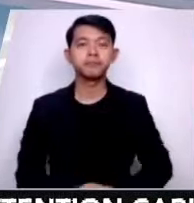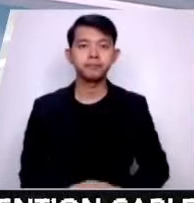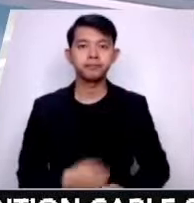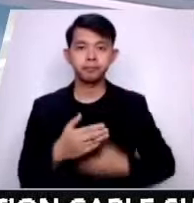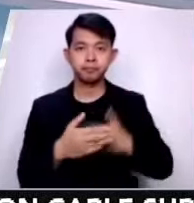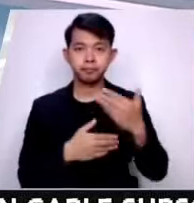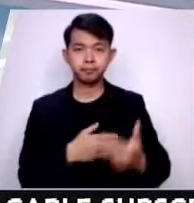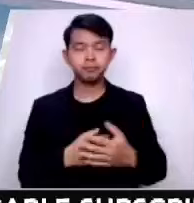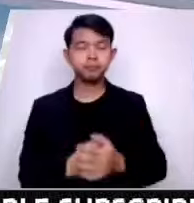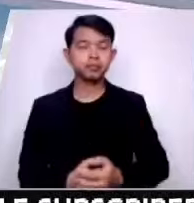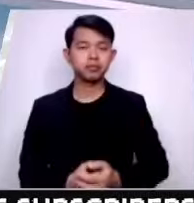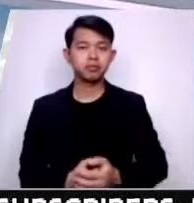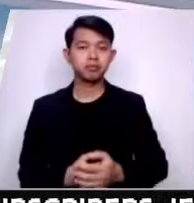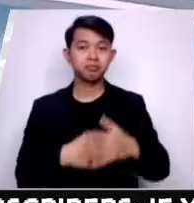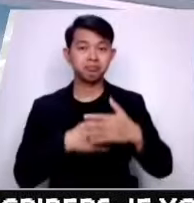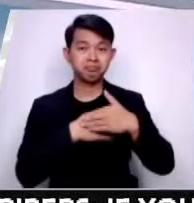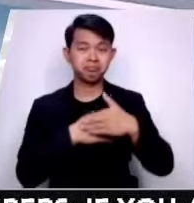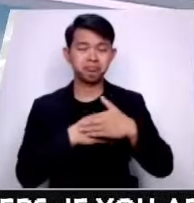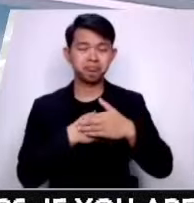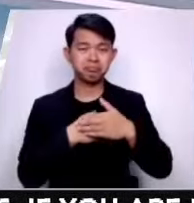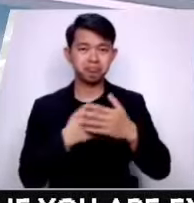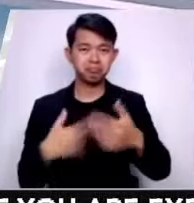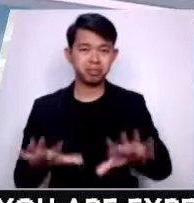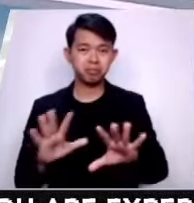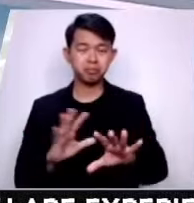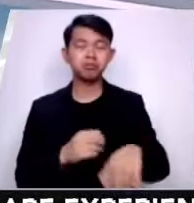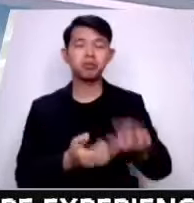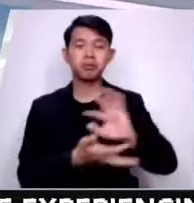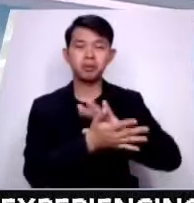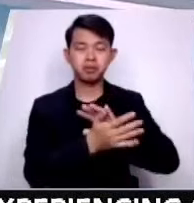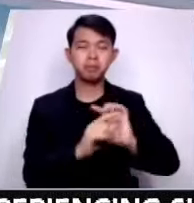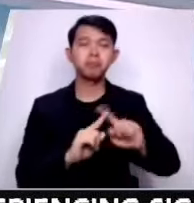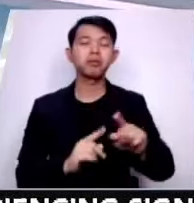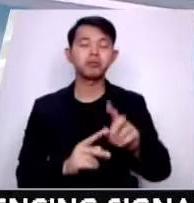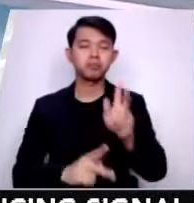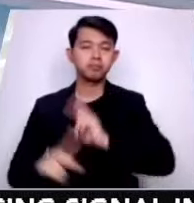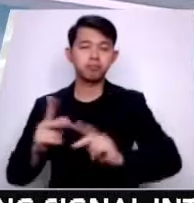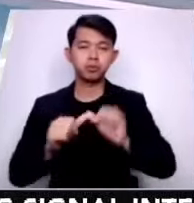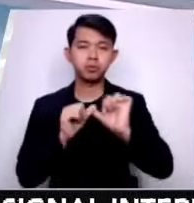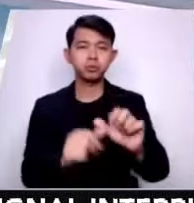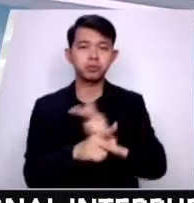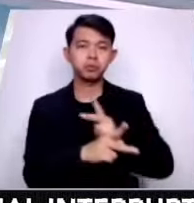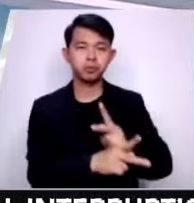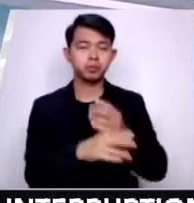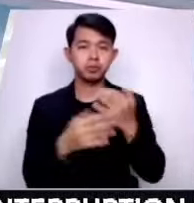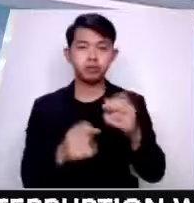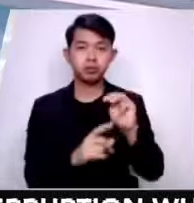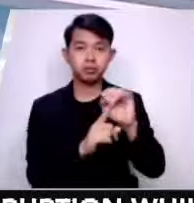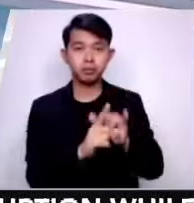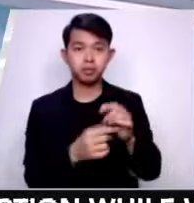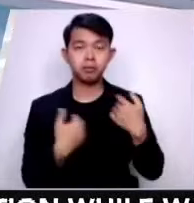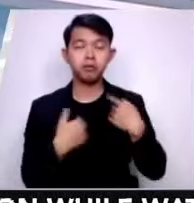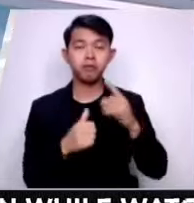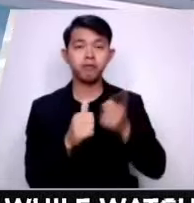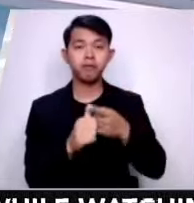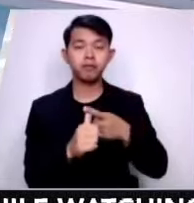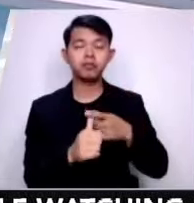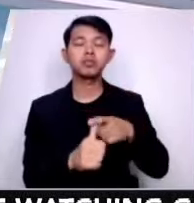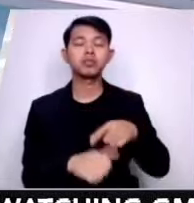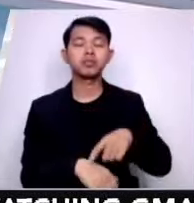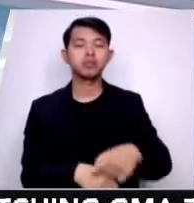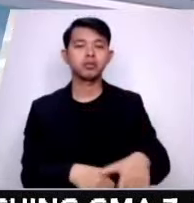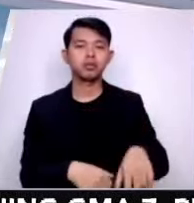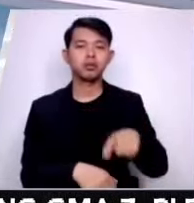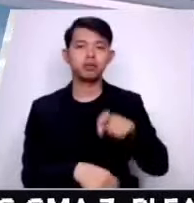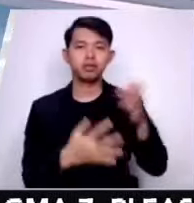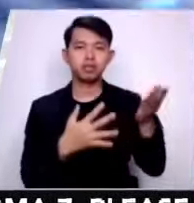ilan laban sa COVID-19. Nitong Mayo na itala ng DOH ang kauna-unahang mga kaso ng flirt variant sa bansa. May report